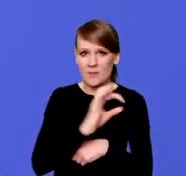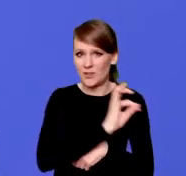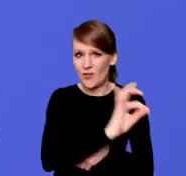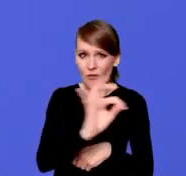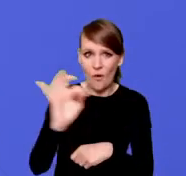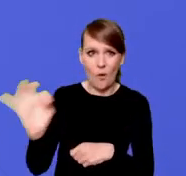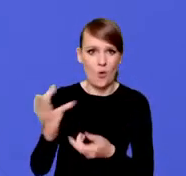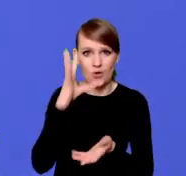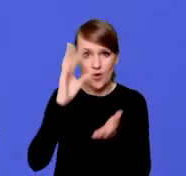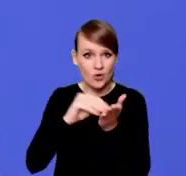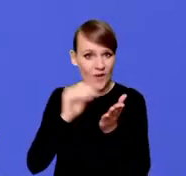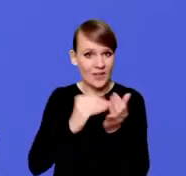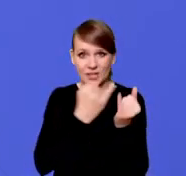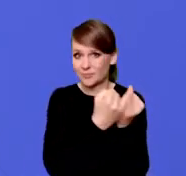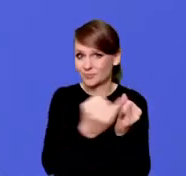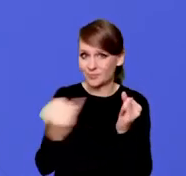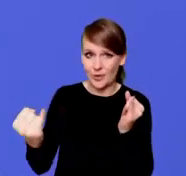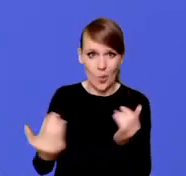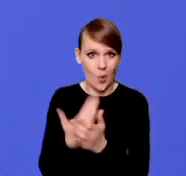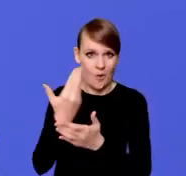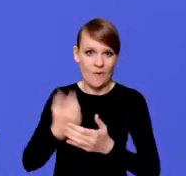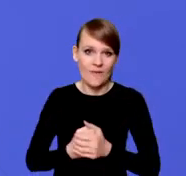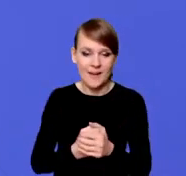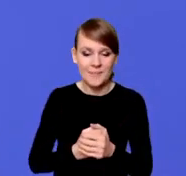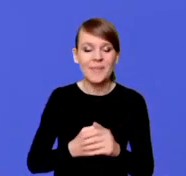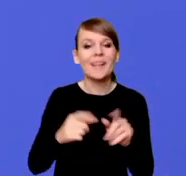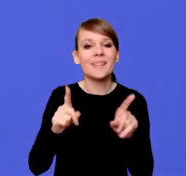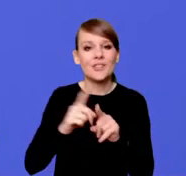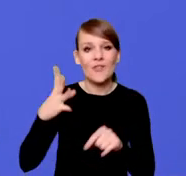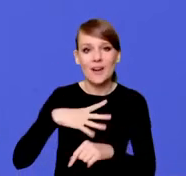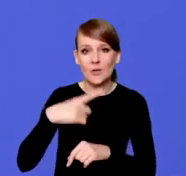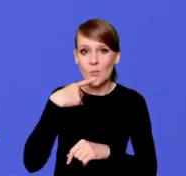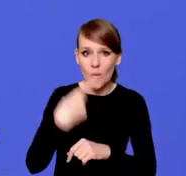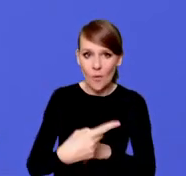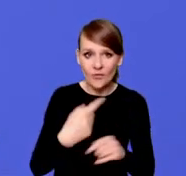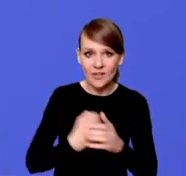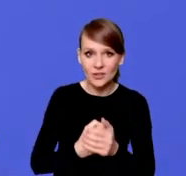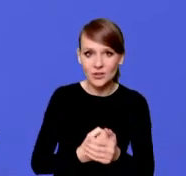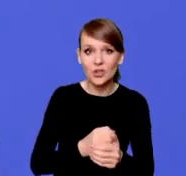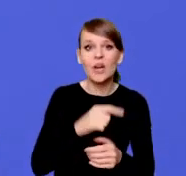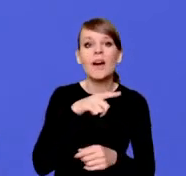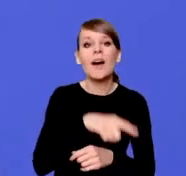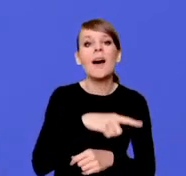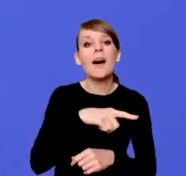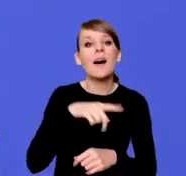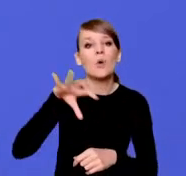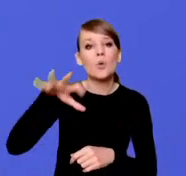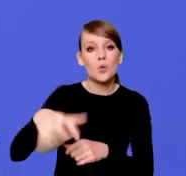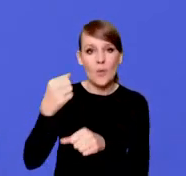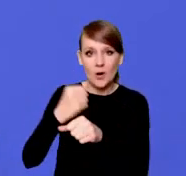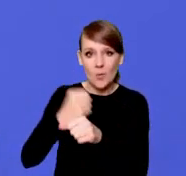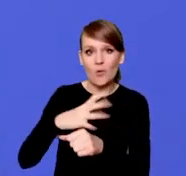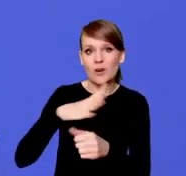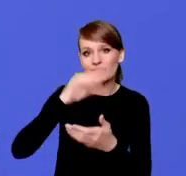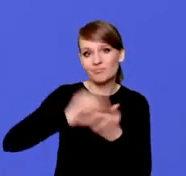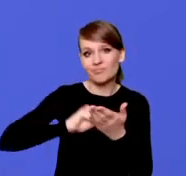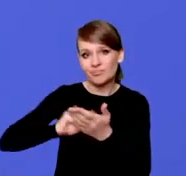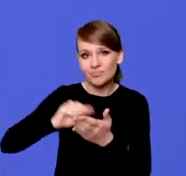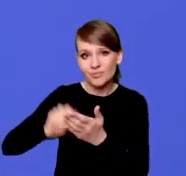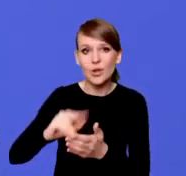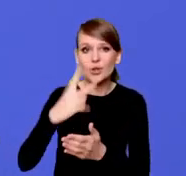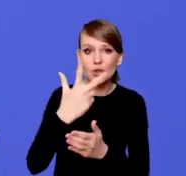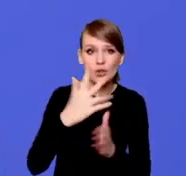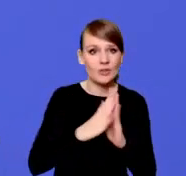Warto też podkreślić, że w trzech katalogach dobrych praktyk wydanych przez Grupę Roboczą mamy już